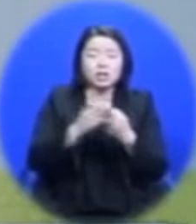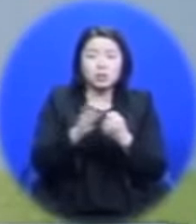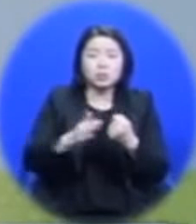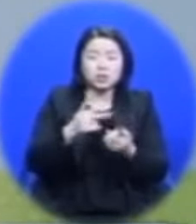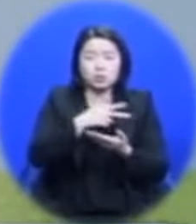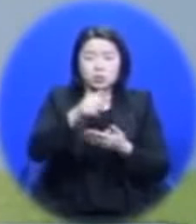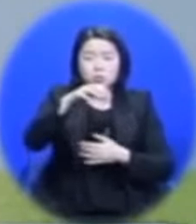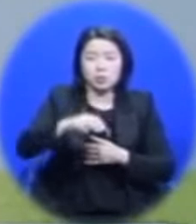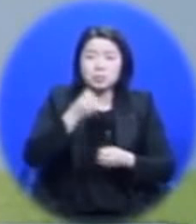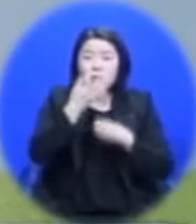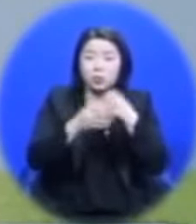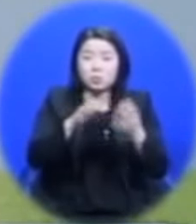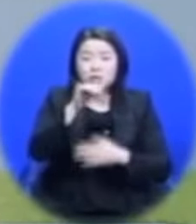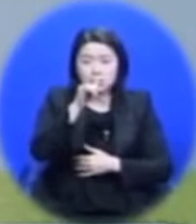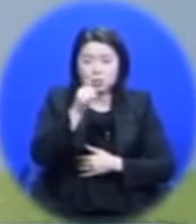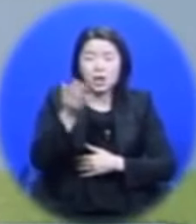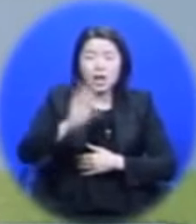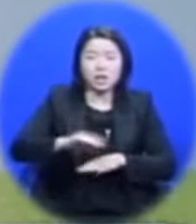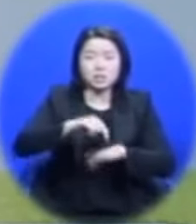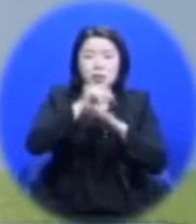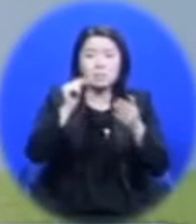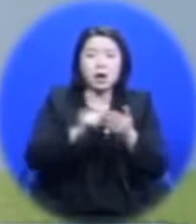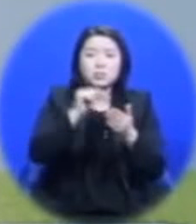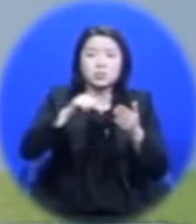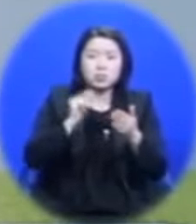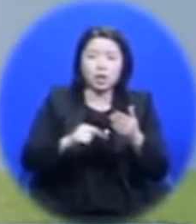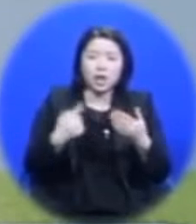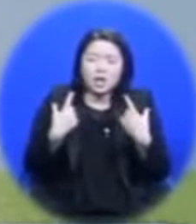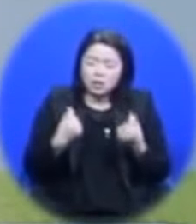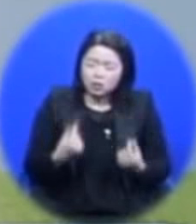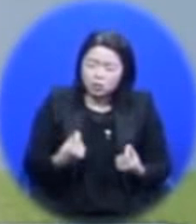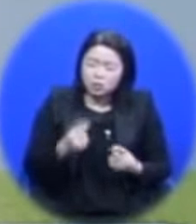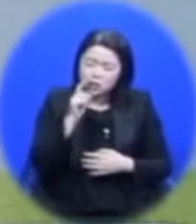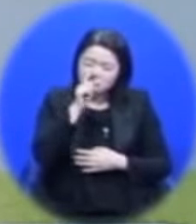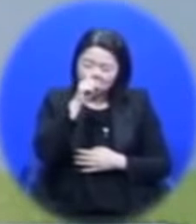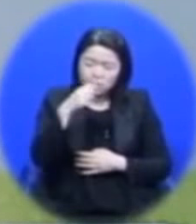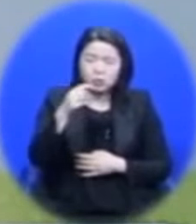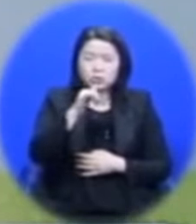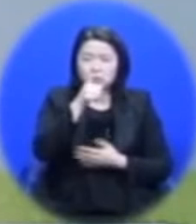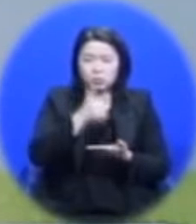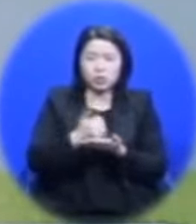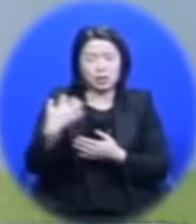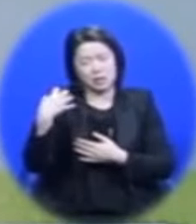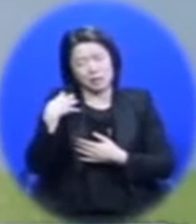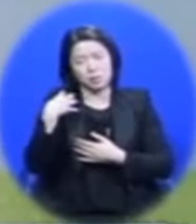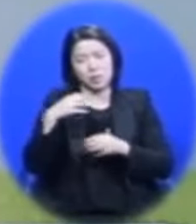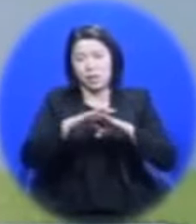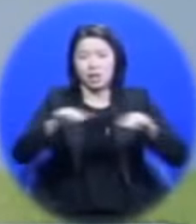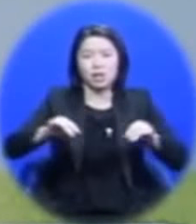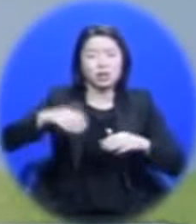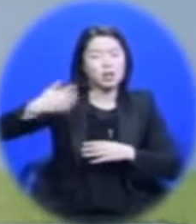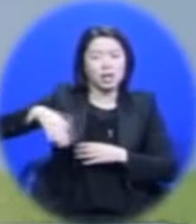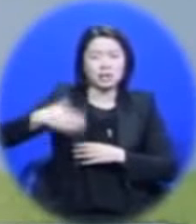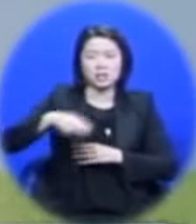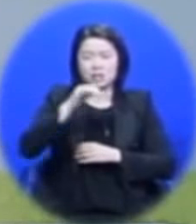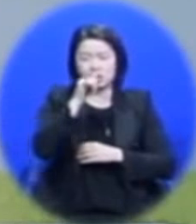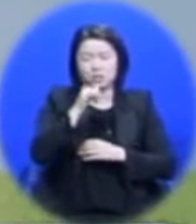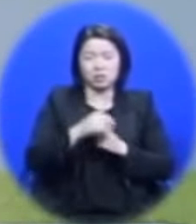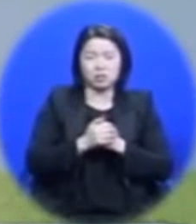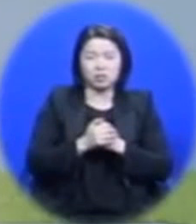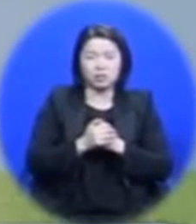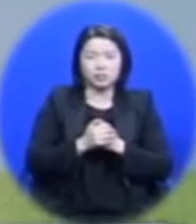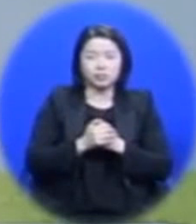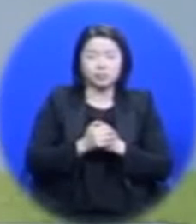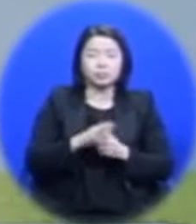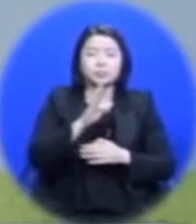자백했습니다. 그렇지만 마음에 여전히 더러운 죄책감이 해결이 되지 않고 있어요.